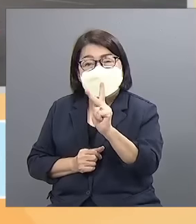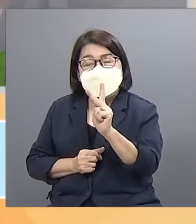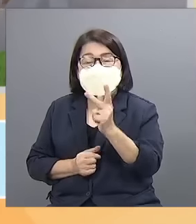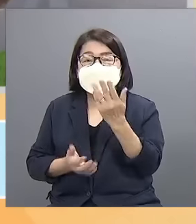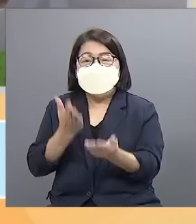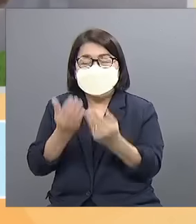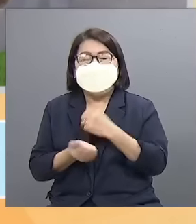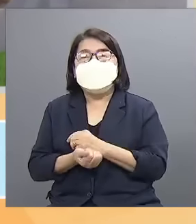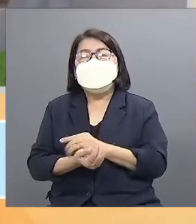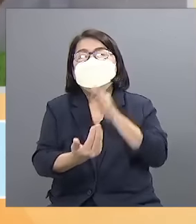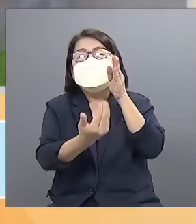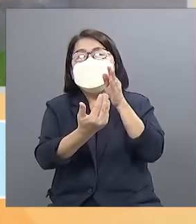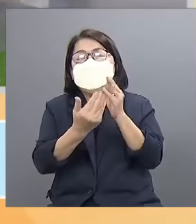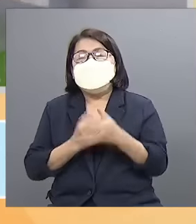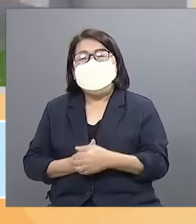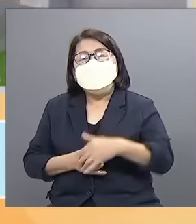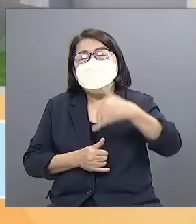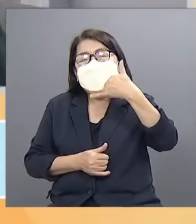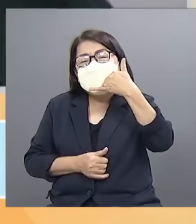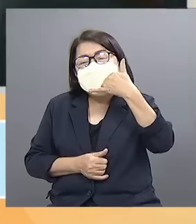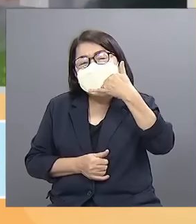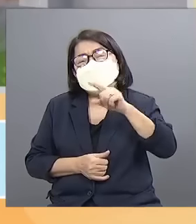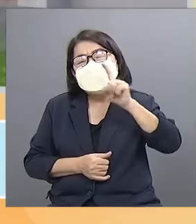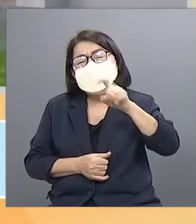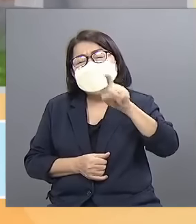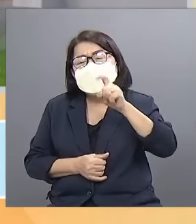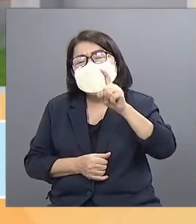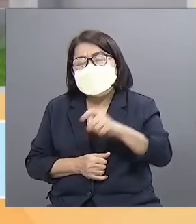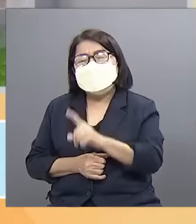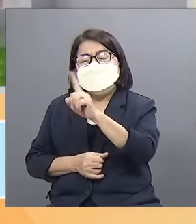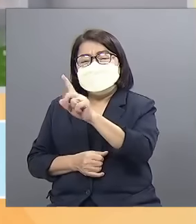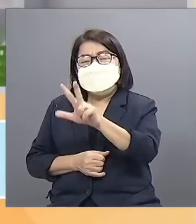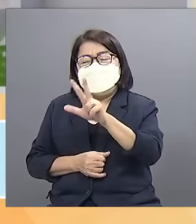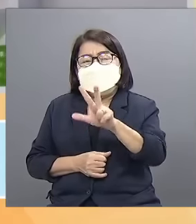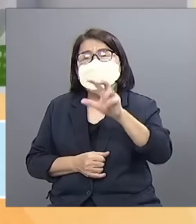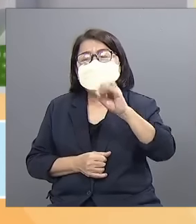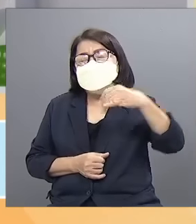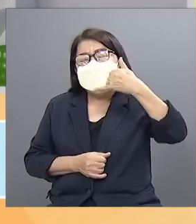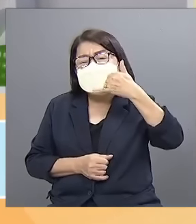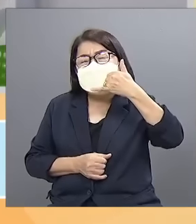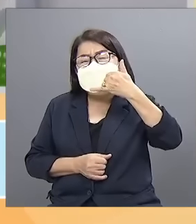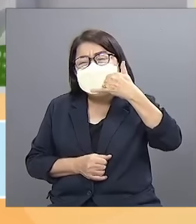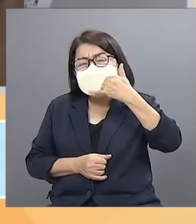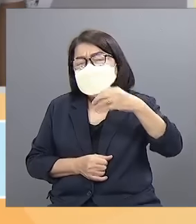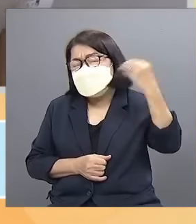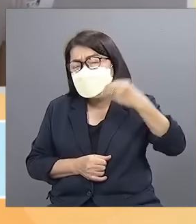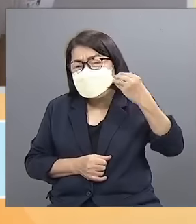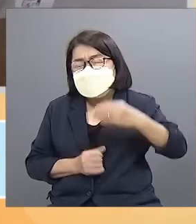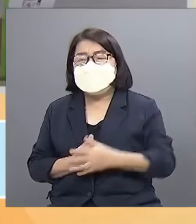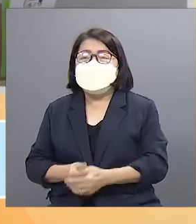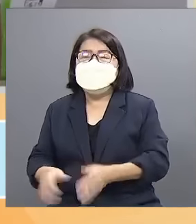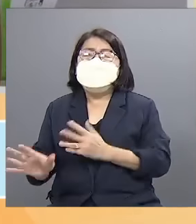โทรไป 1330 ตลอดเลยครับก็เกิดปัหา เข้ารงฮียบาลก็ติดคิวค่อนข้างเยอะ